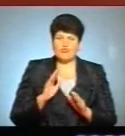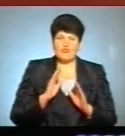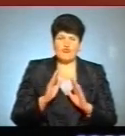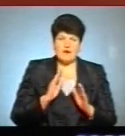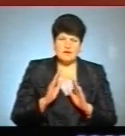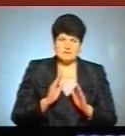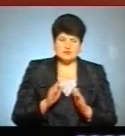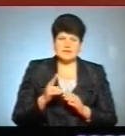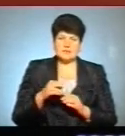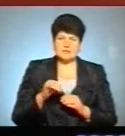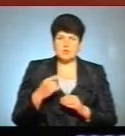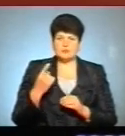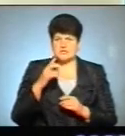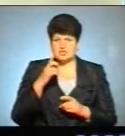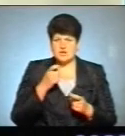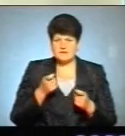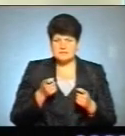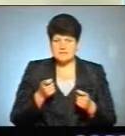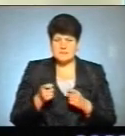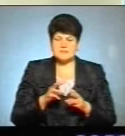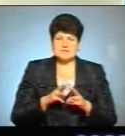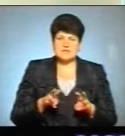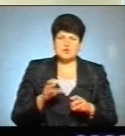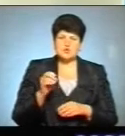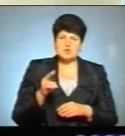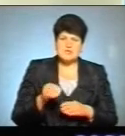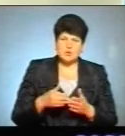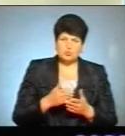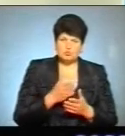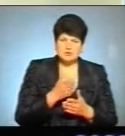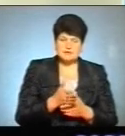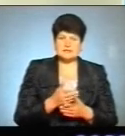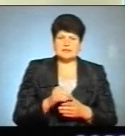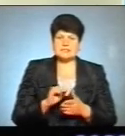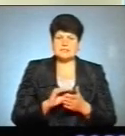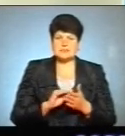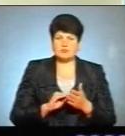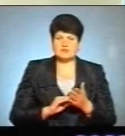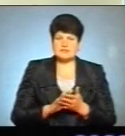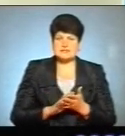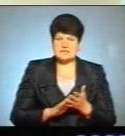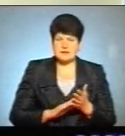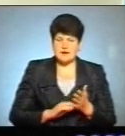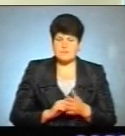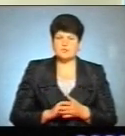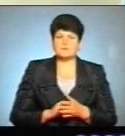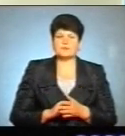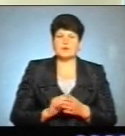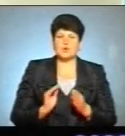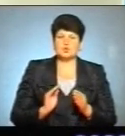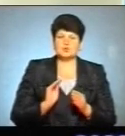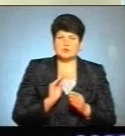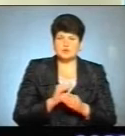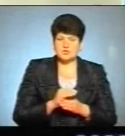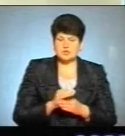фейсбук-сторінках департаменту обласної державної адміністрації, Міністерства соціальної політики. Заповнити цю заяву, долучити